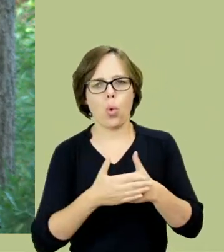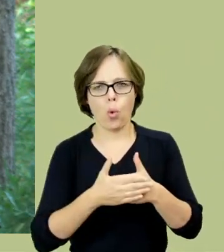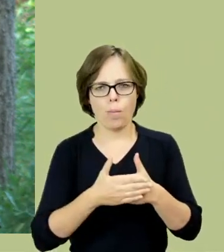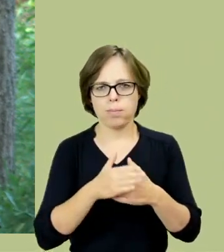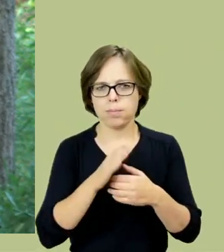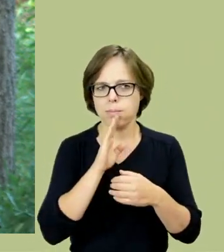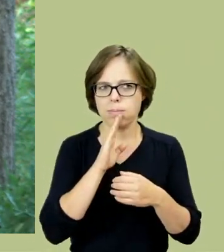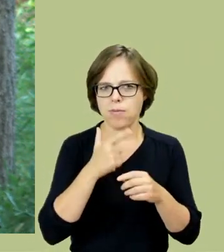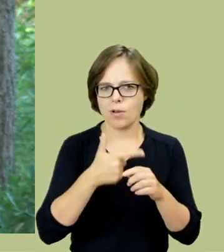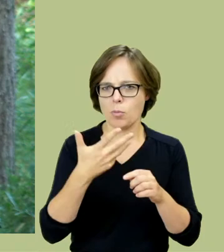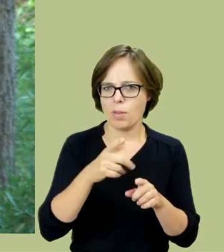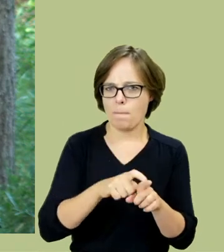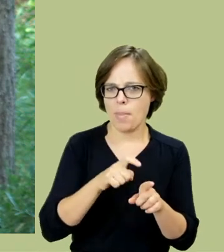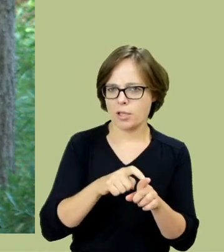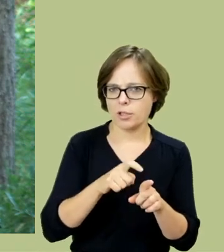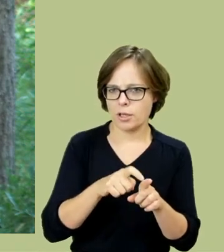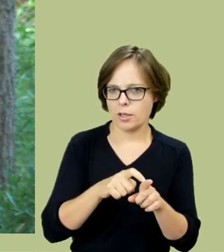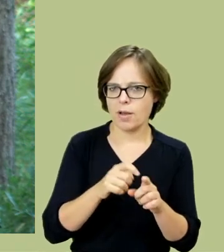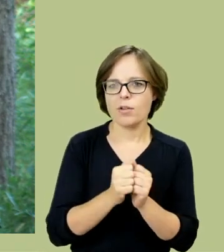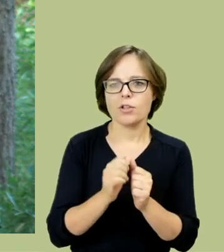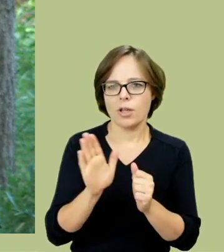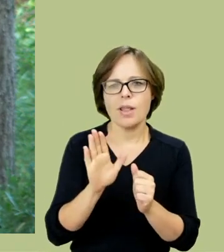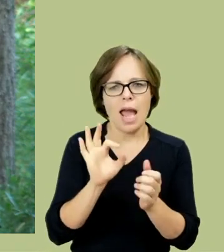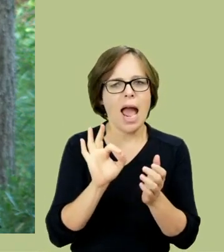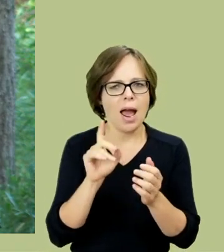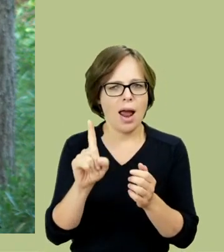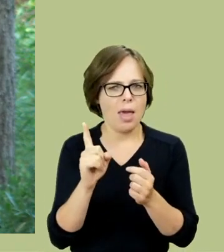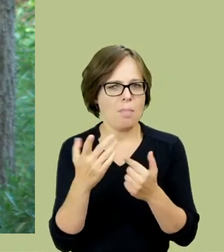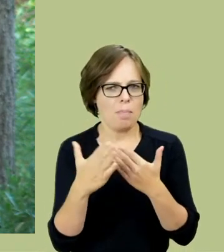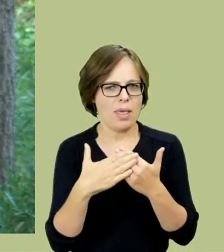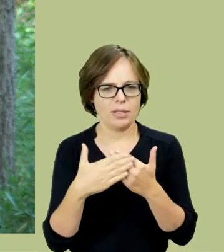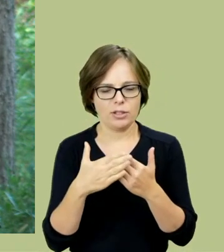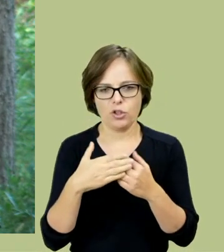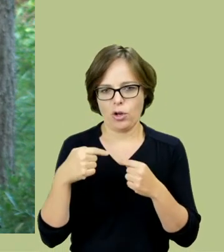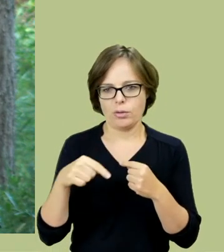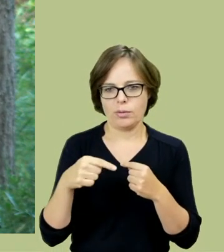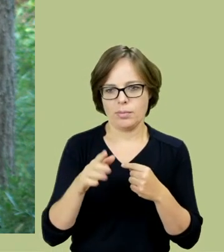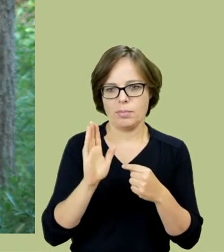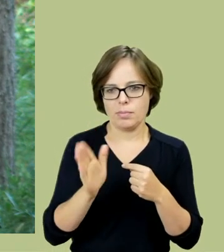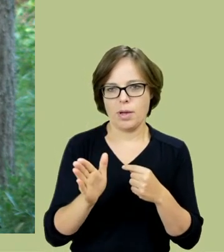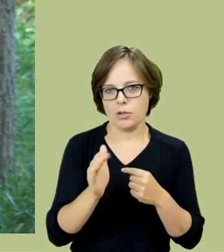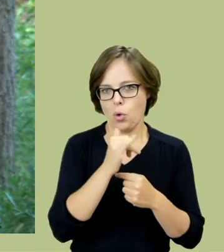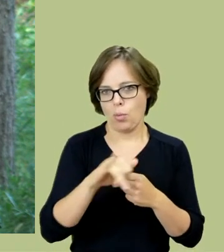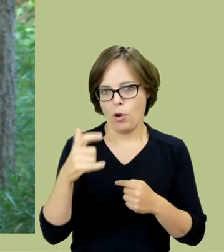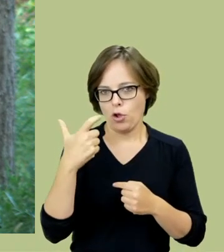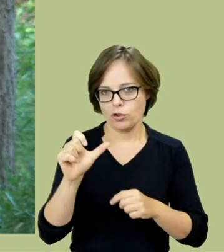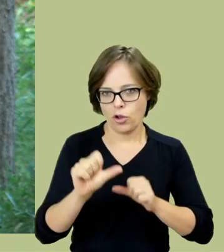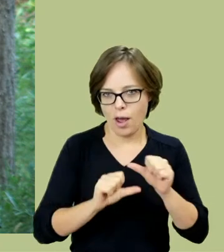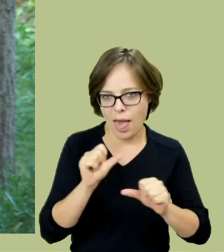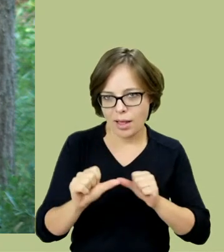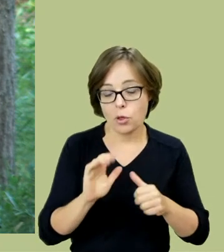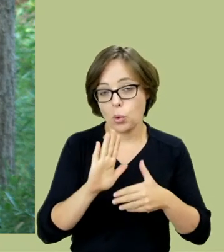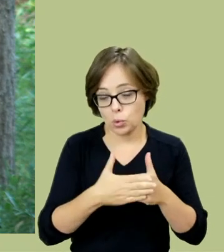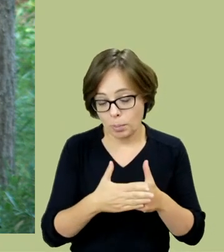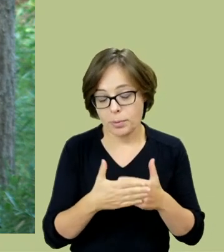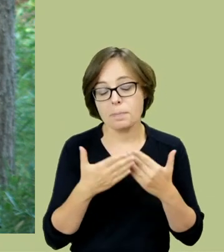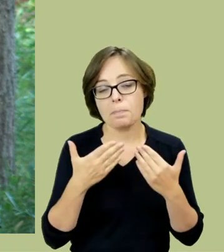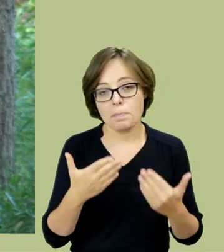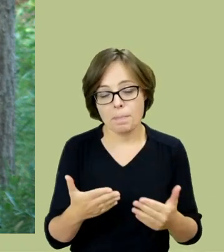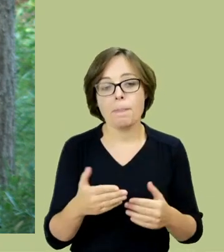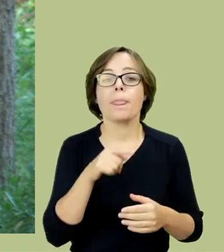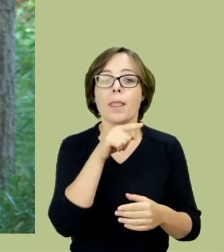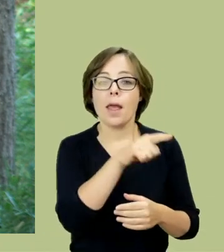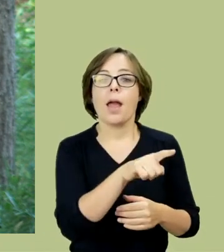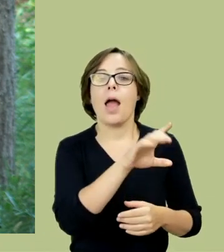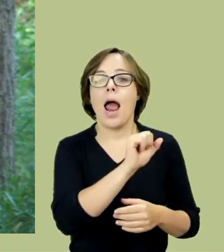25 października, a nie września, ale to już obok, można powiedzieć, że jesteśmy obok tego stulecia, kiedy została już